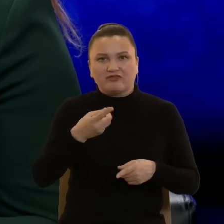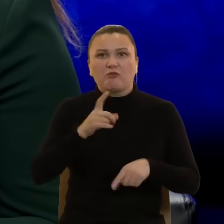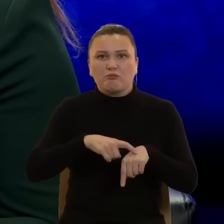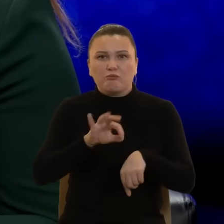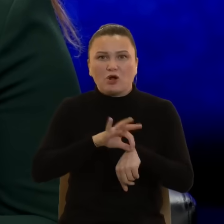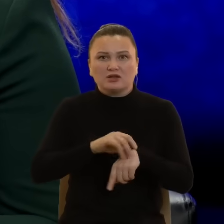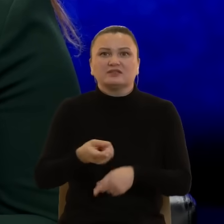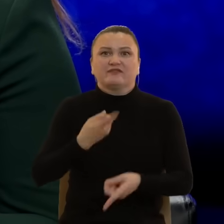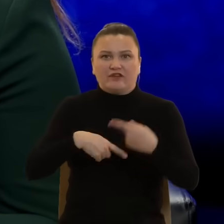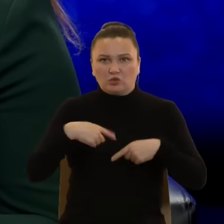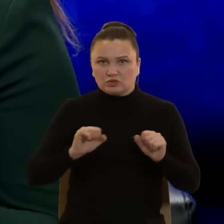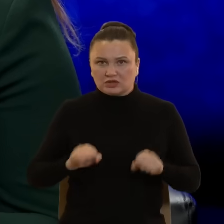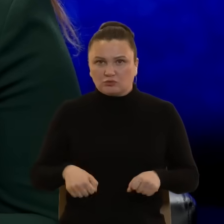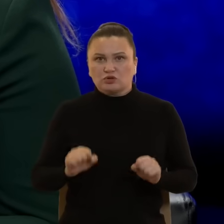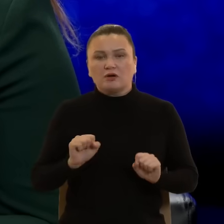например,